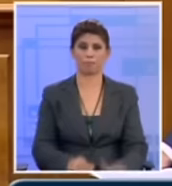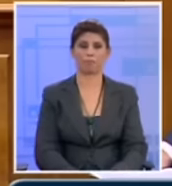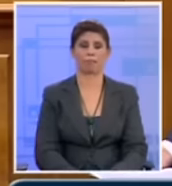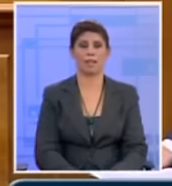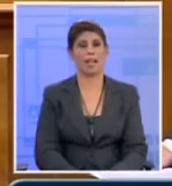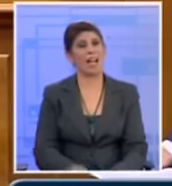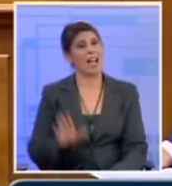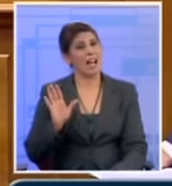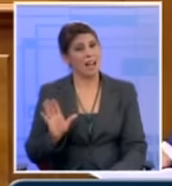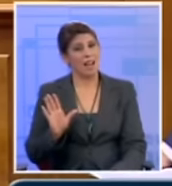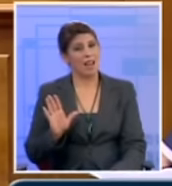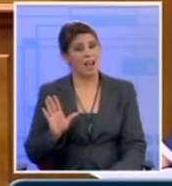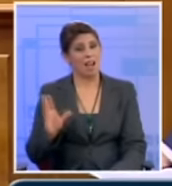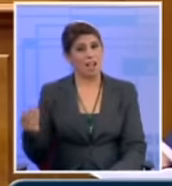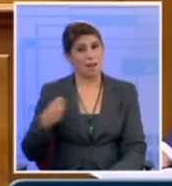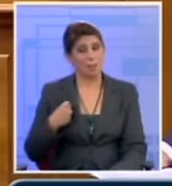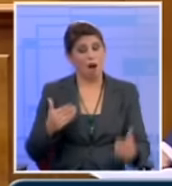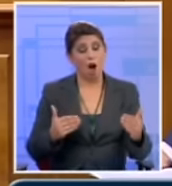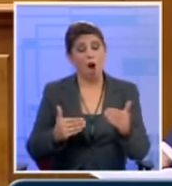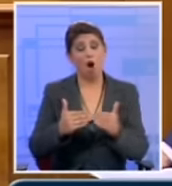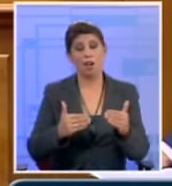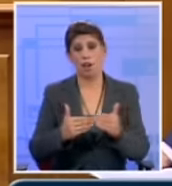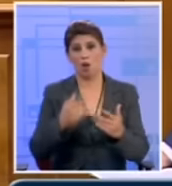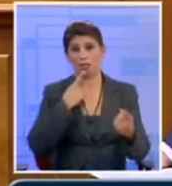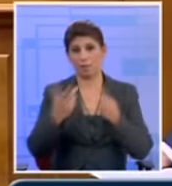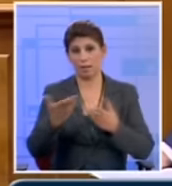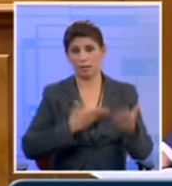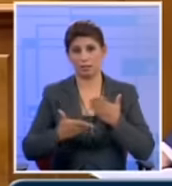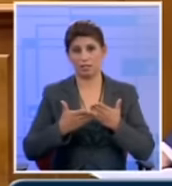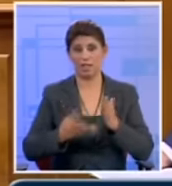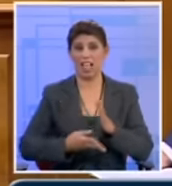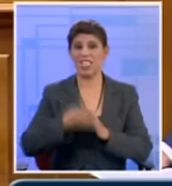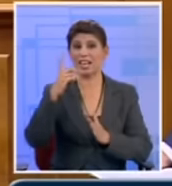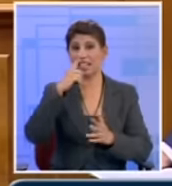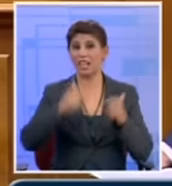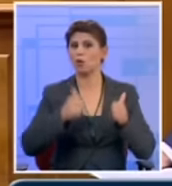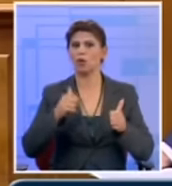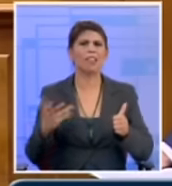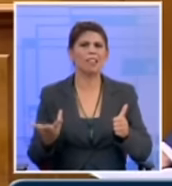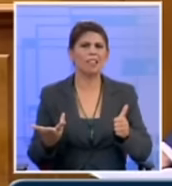Όμως μας βάλατε ένα όριο στη διαπραγμάτευση. Στις 14 Ιούνιου. Γιατί?